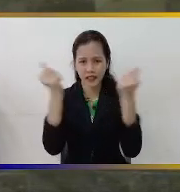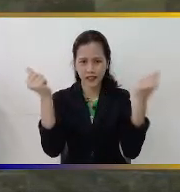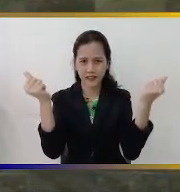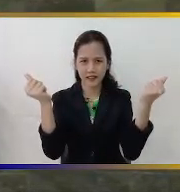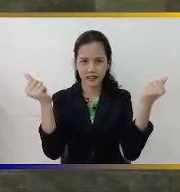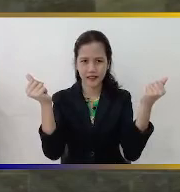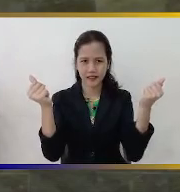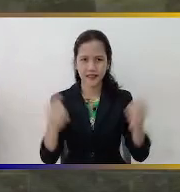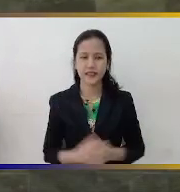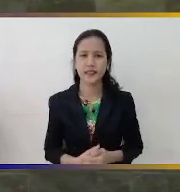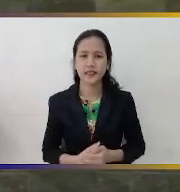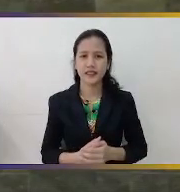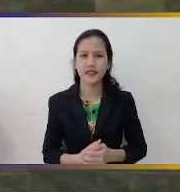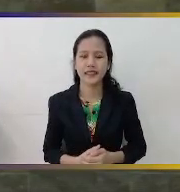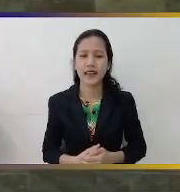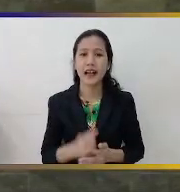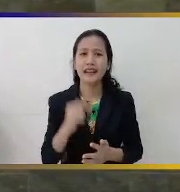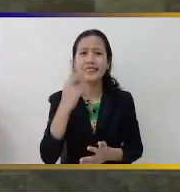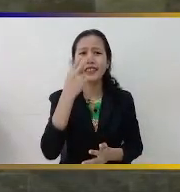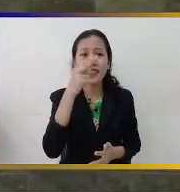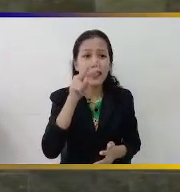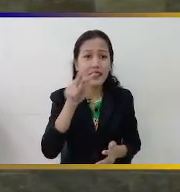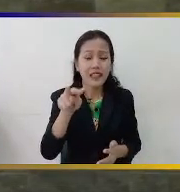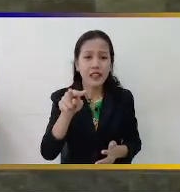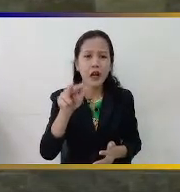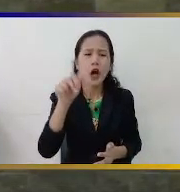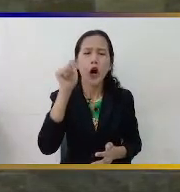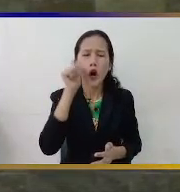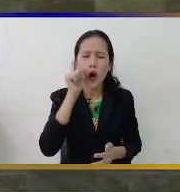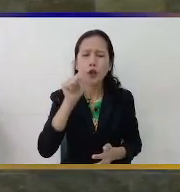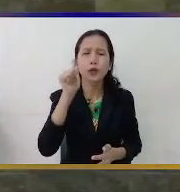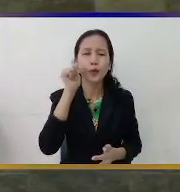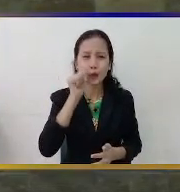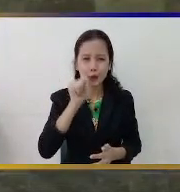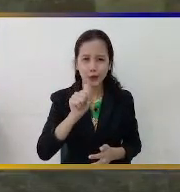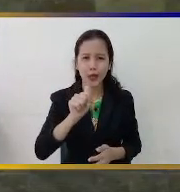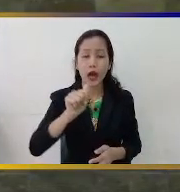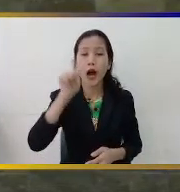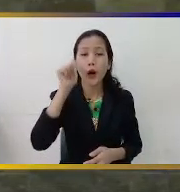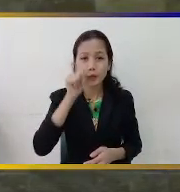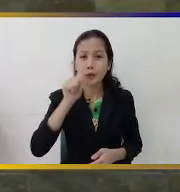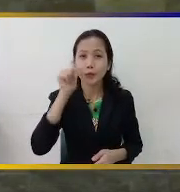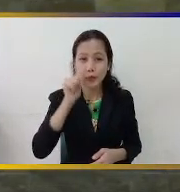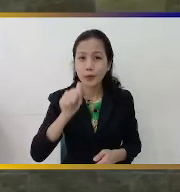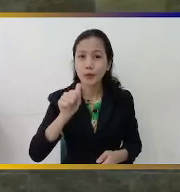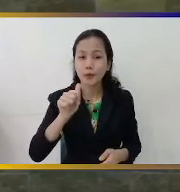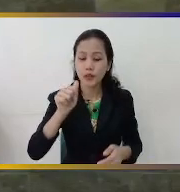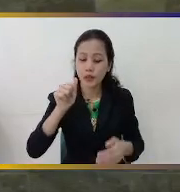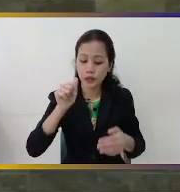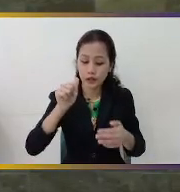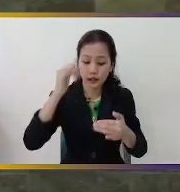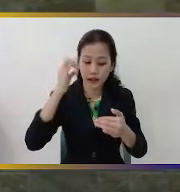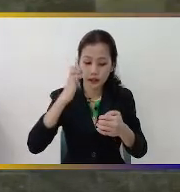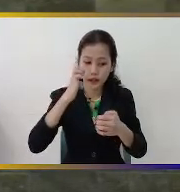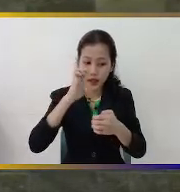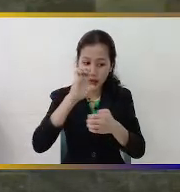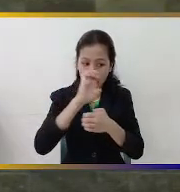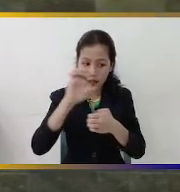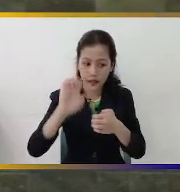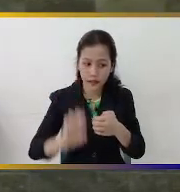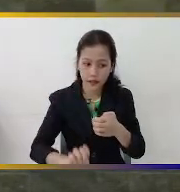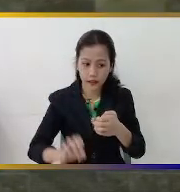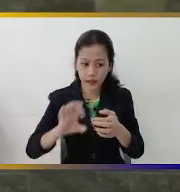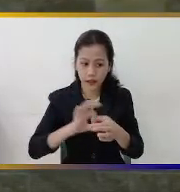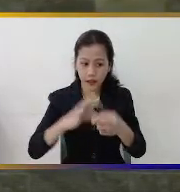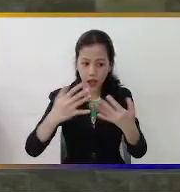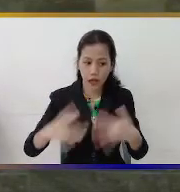niyo po lagi, no po, lagi sa dulo nang after ng Diyos i-deal ang kanyang tao, nandiyan lagi ang